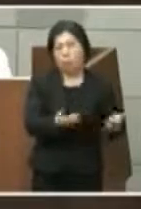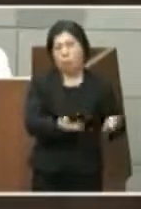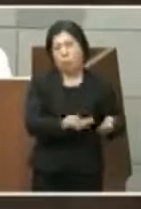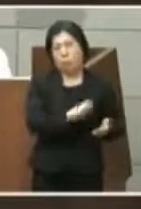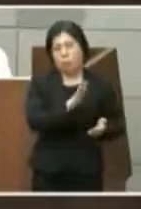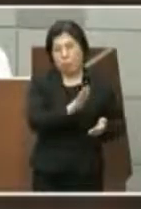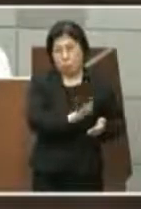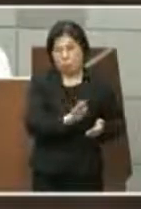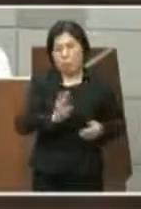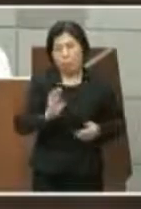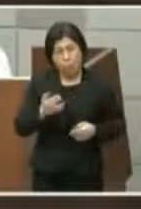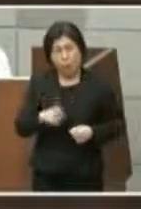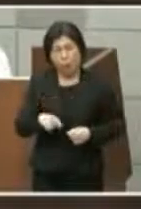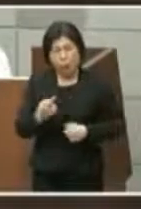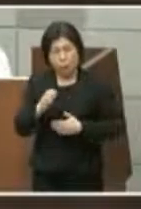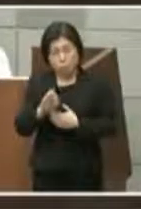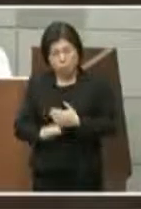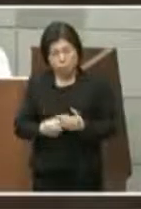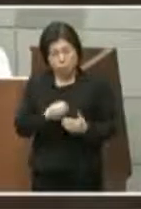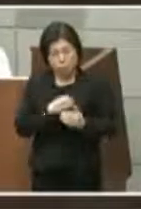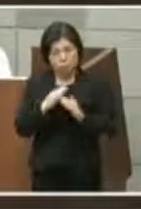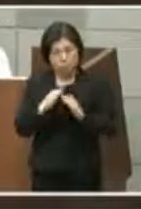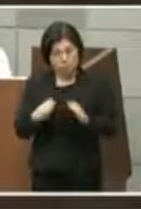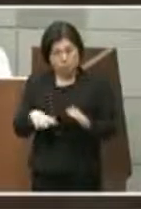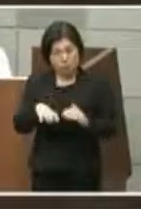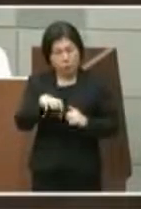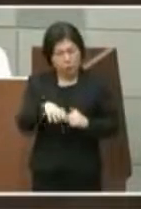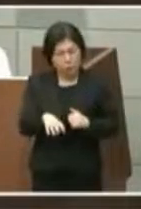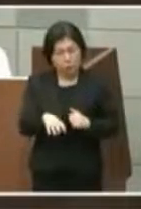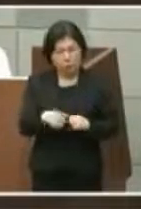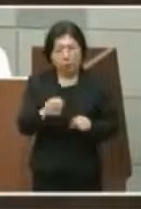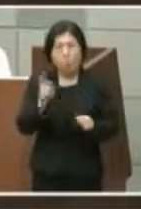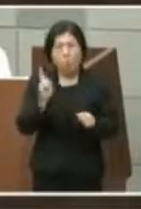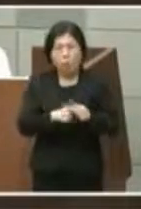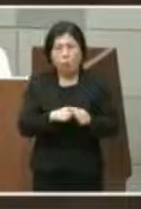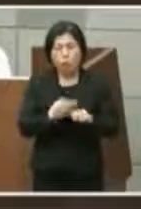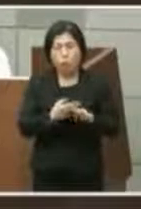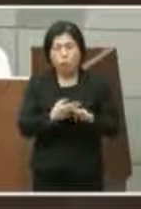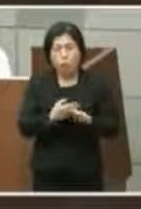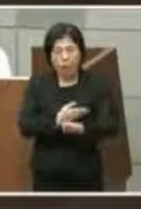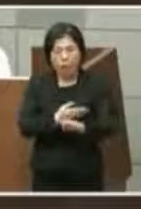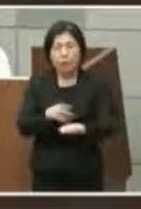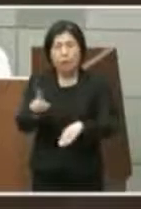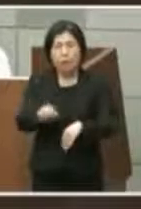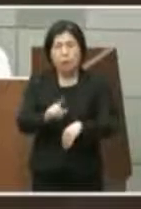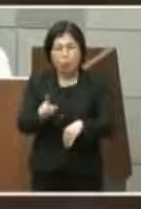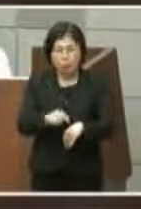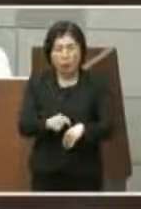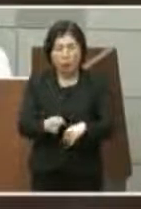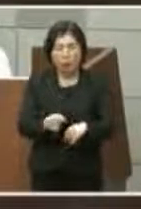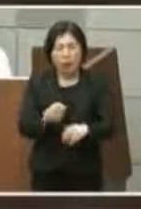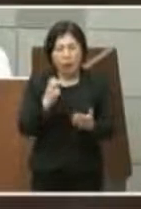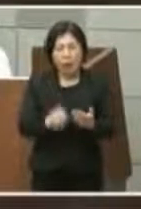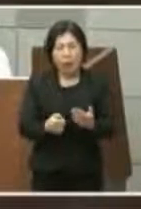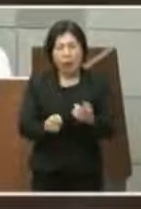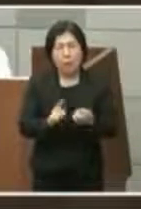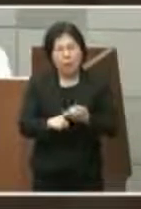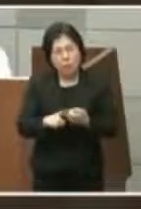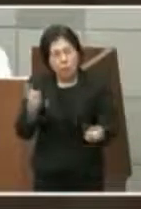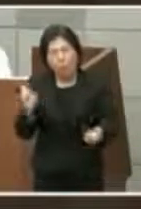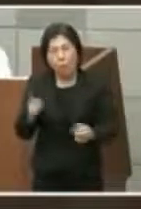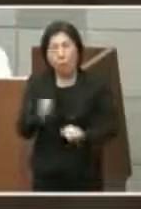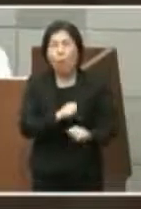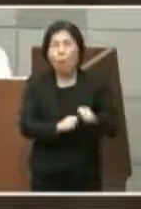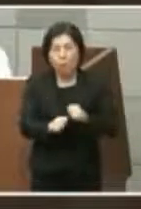百条委員会では、税情報の目的外利用があたかも違法行為かのような発言が委員